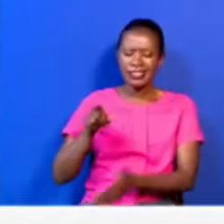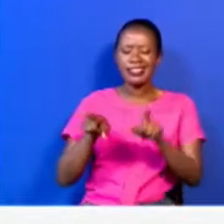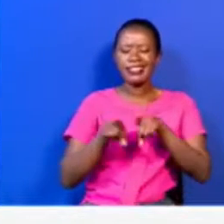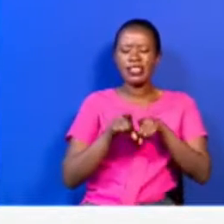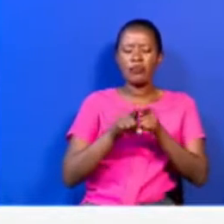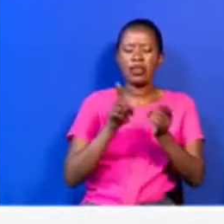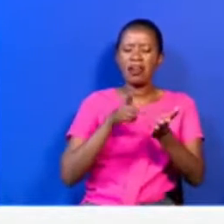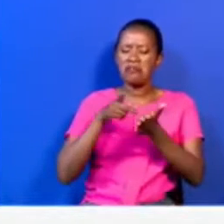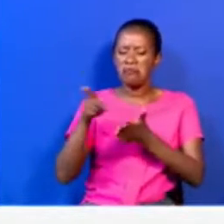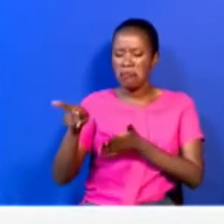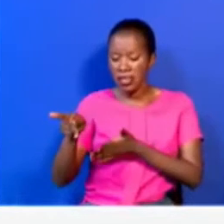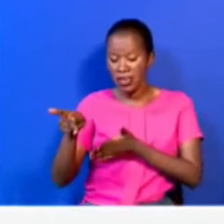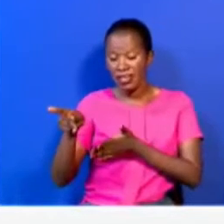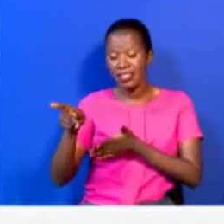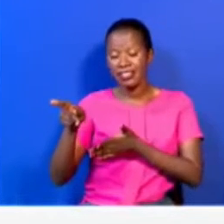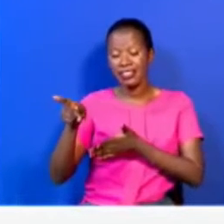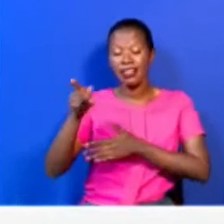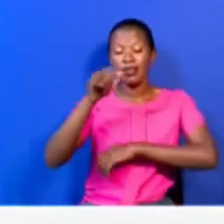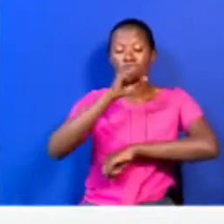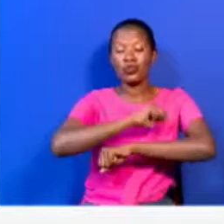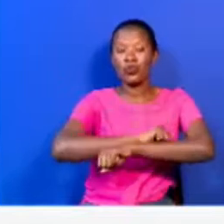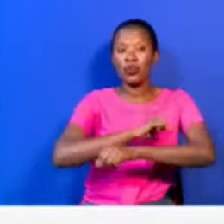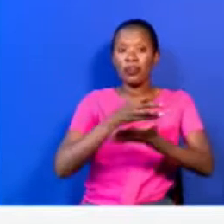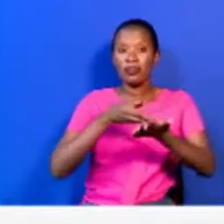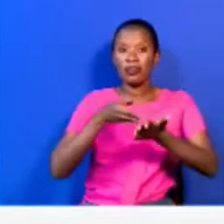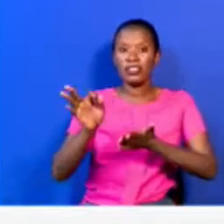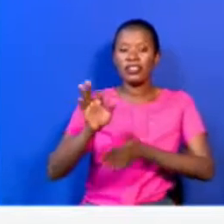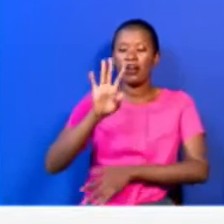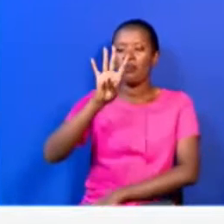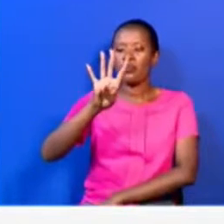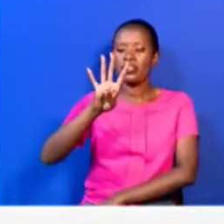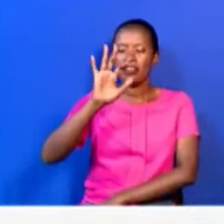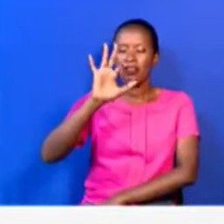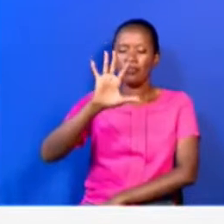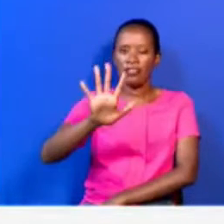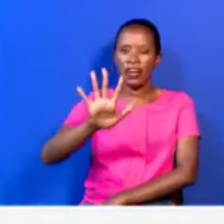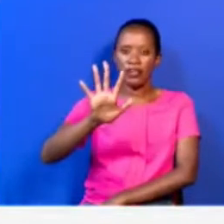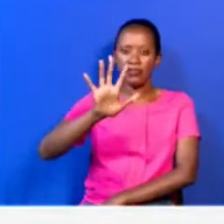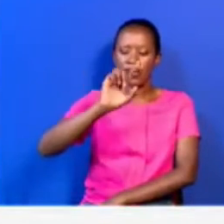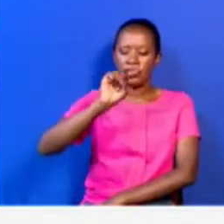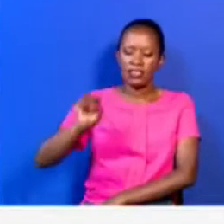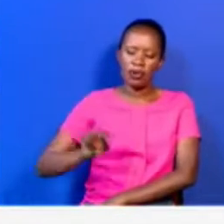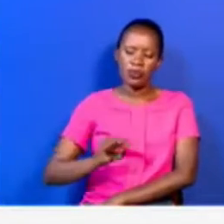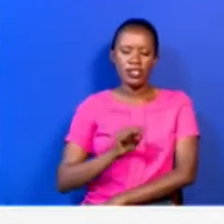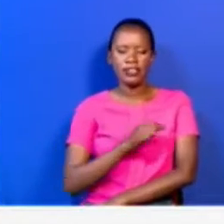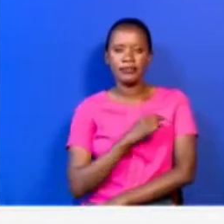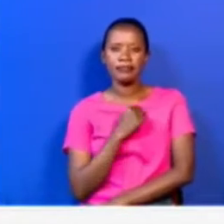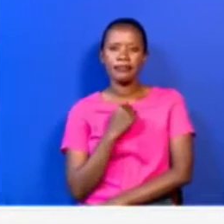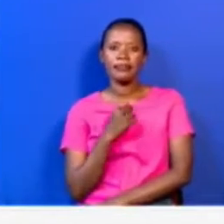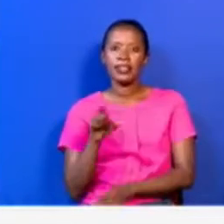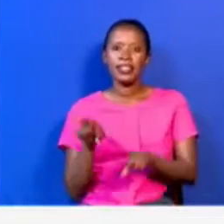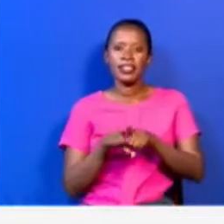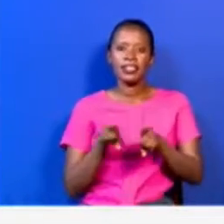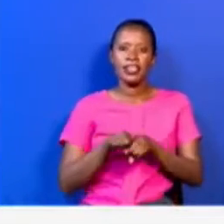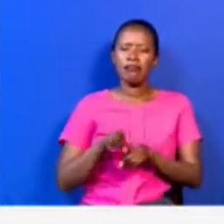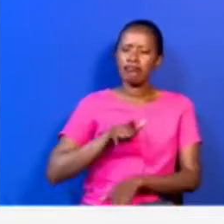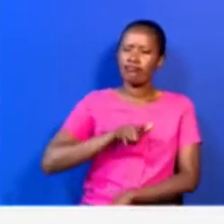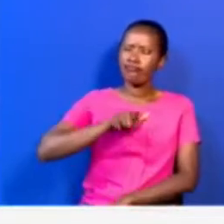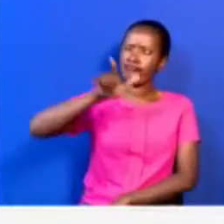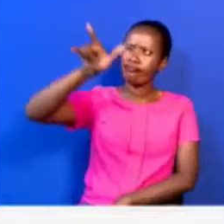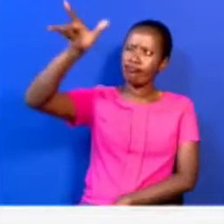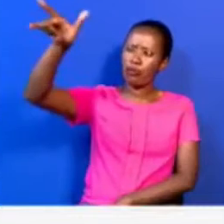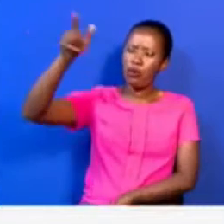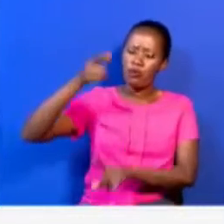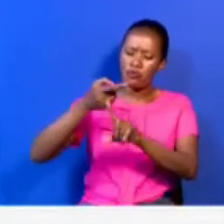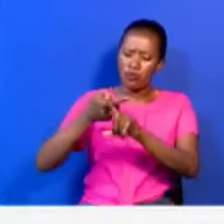Tumemlipia fees check tushatuma kwa shule 45,000 Kenya shillings. Kadhalika Badi alimlipia tiketi ya ndege kutoka